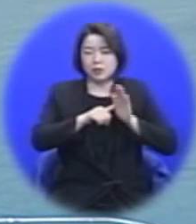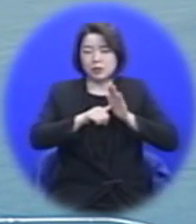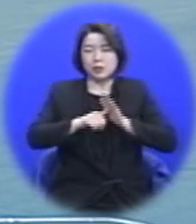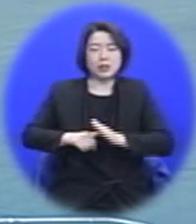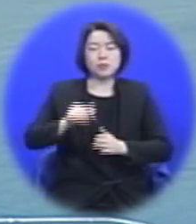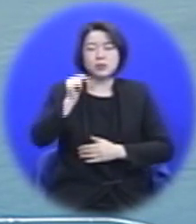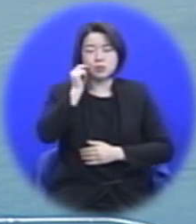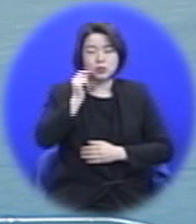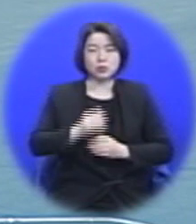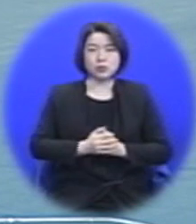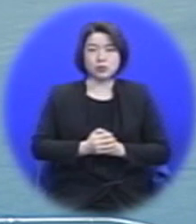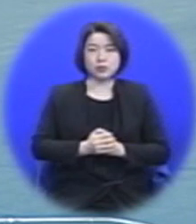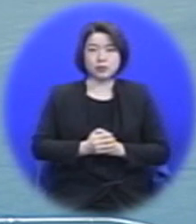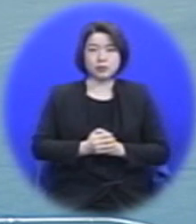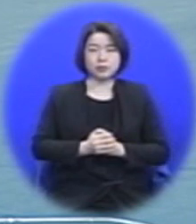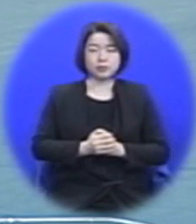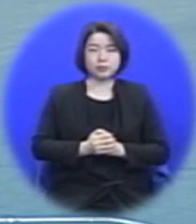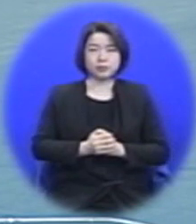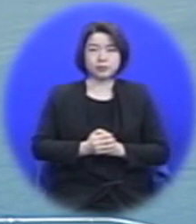견뎌내지를 못합니다.